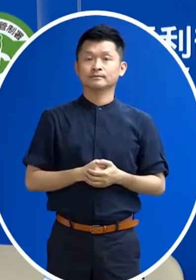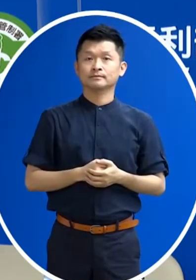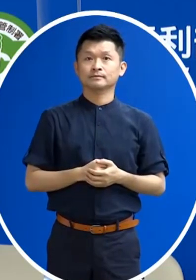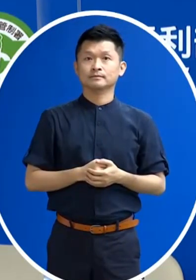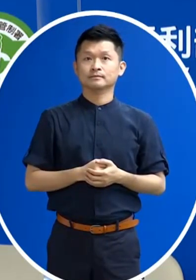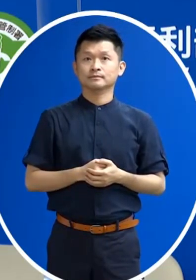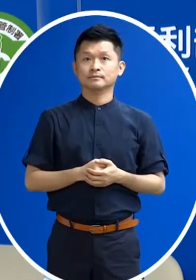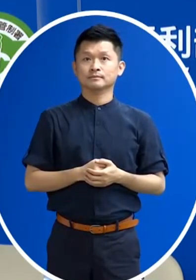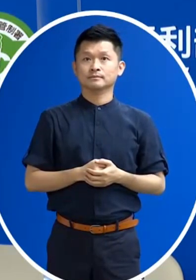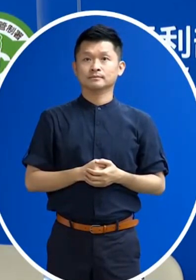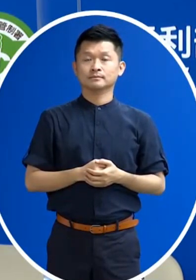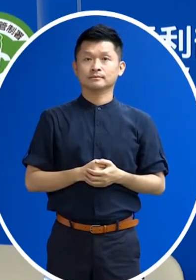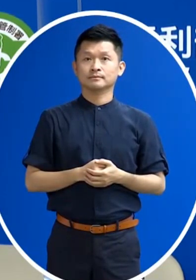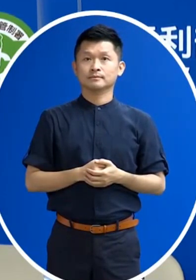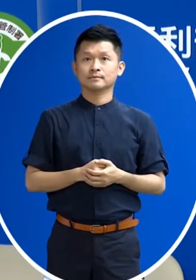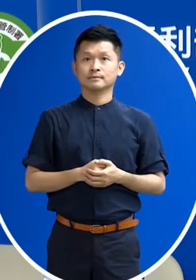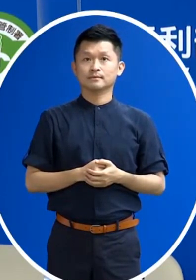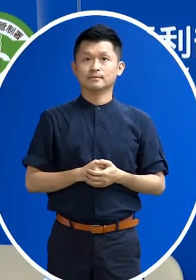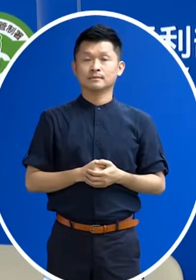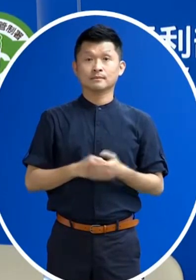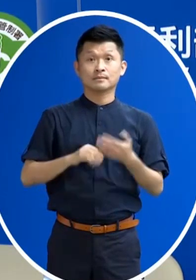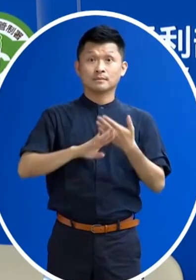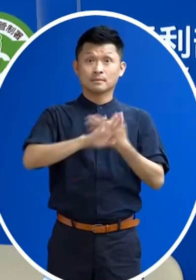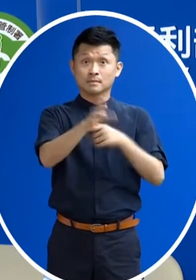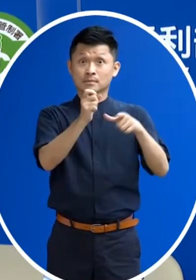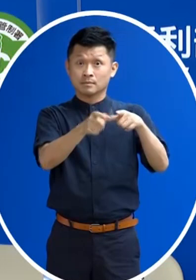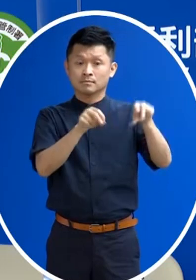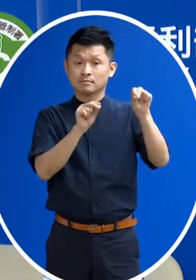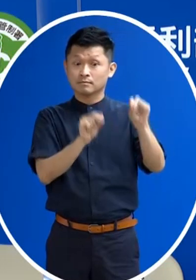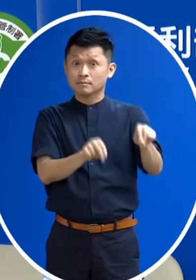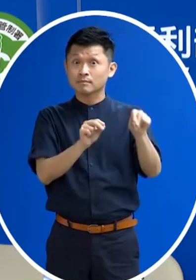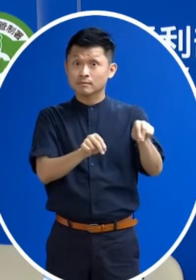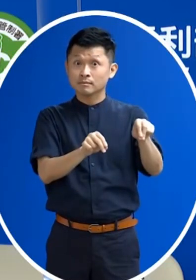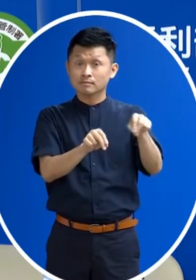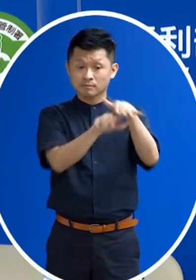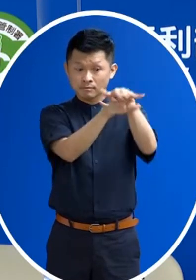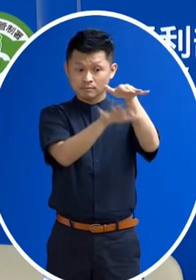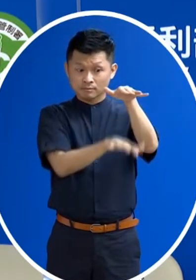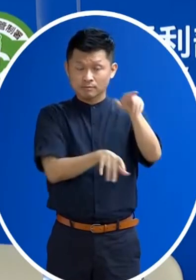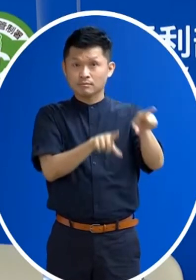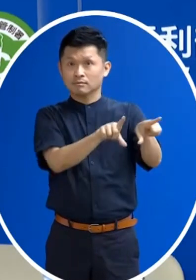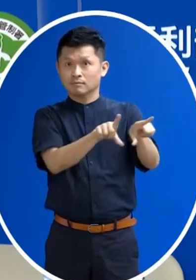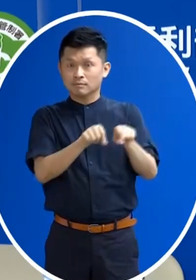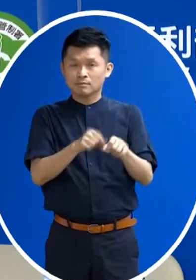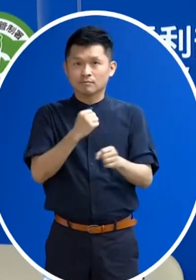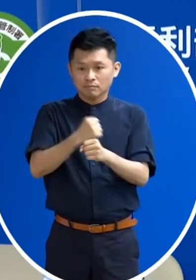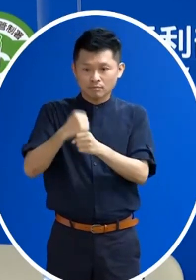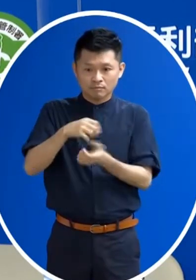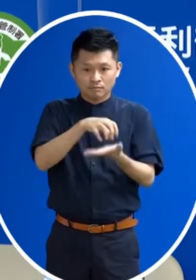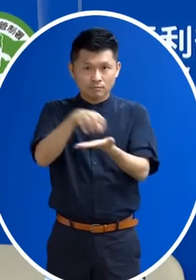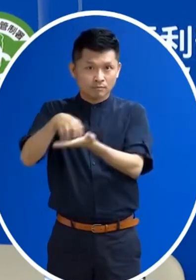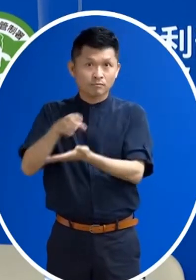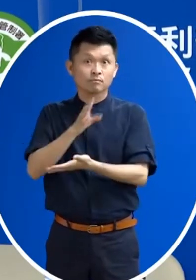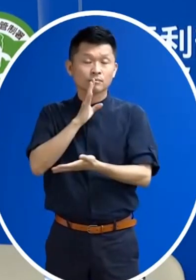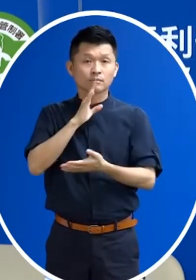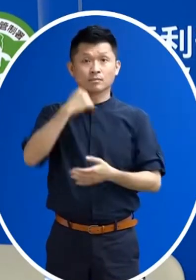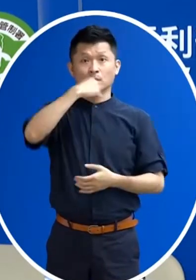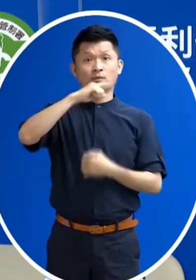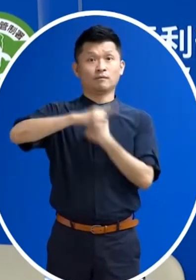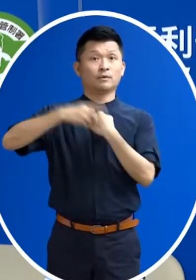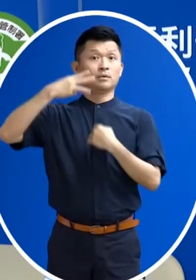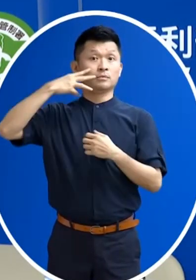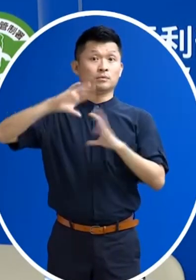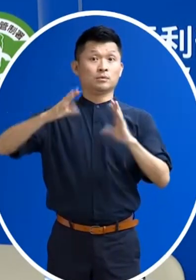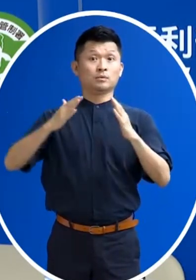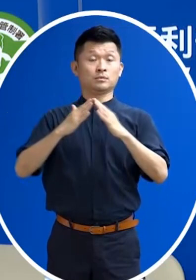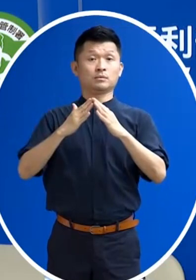下，我们的跟人家的签约也都是依照合约去办理。我们是法治的国家，那依据的都